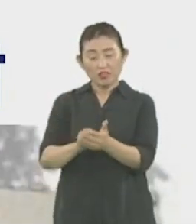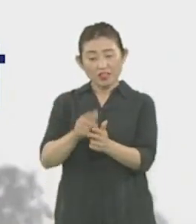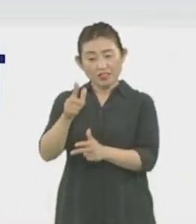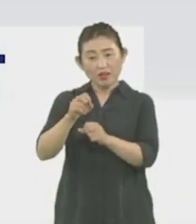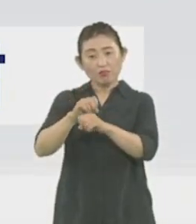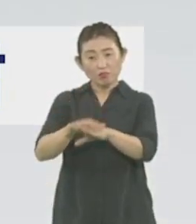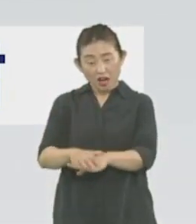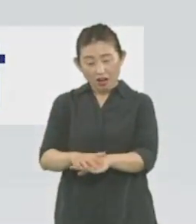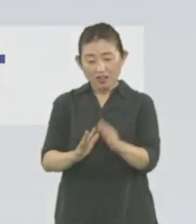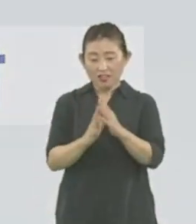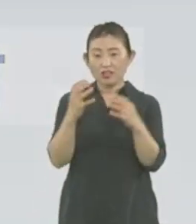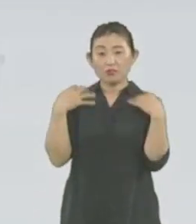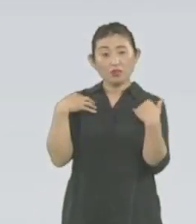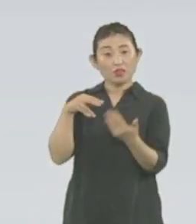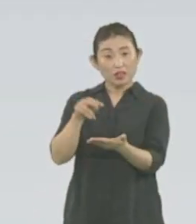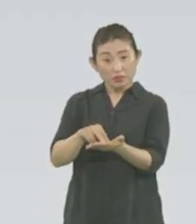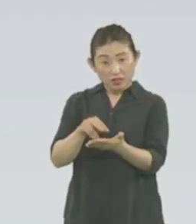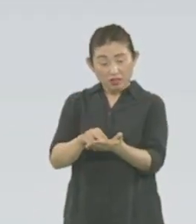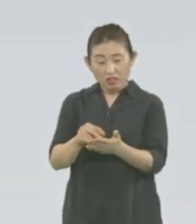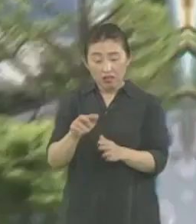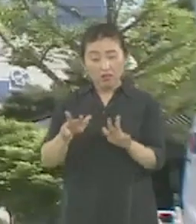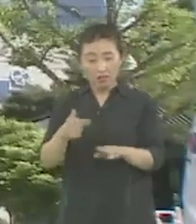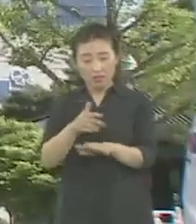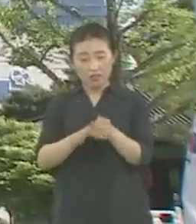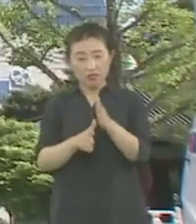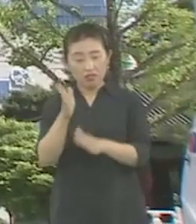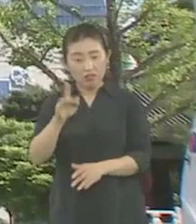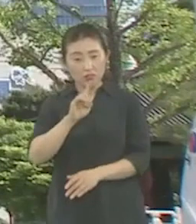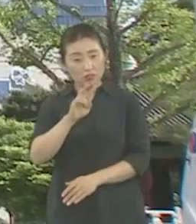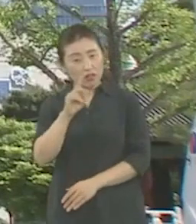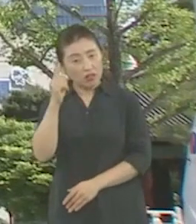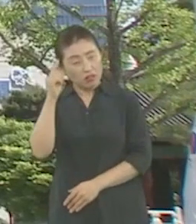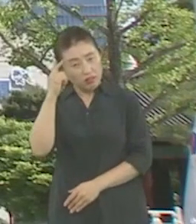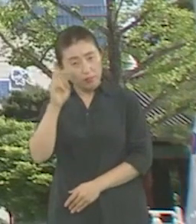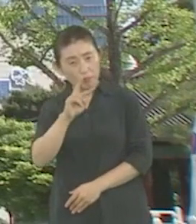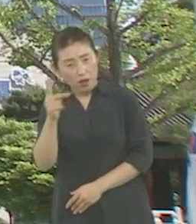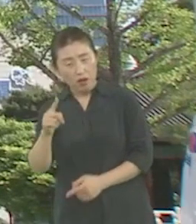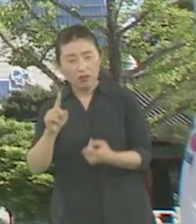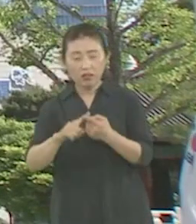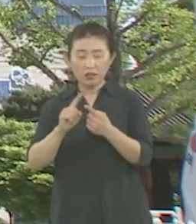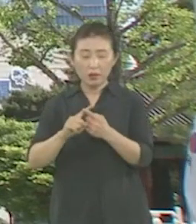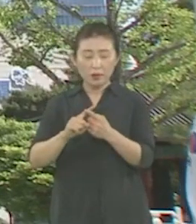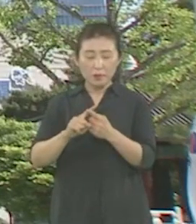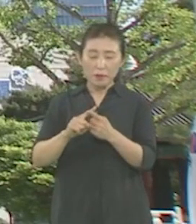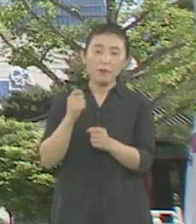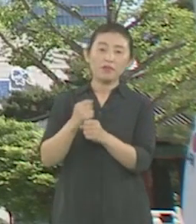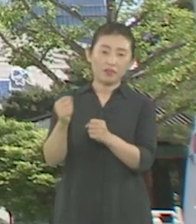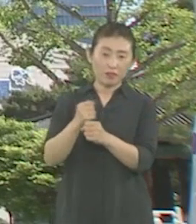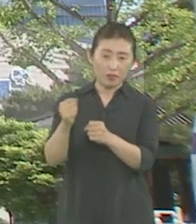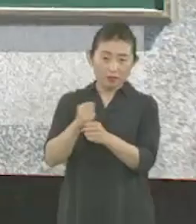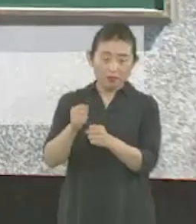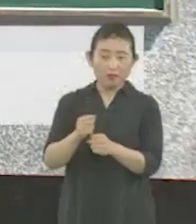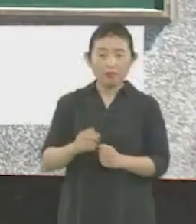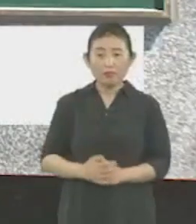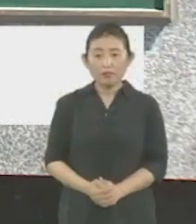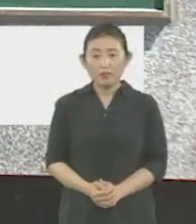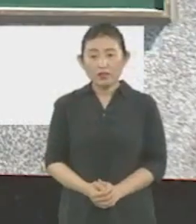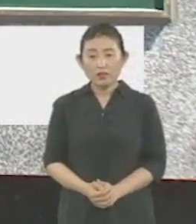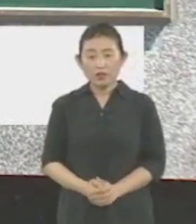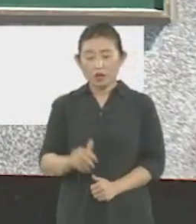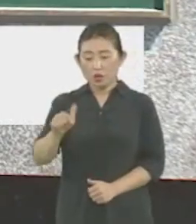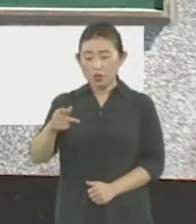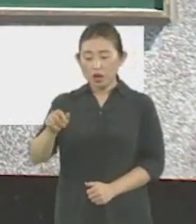사업이 불발된 산림청도 대전시 입장 변화에 난감한 상황입니다. 광명에서 이제